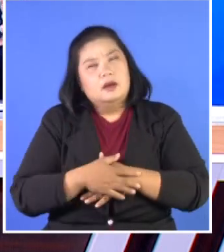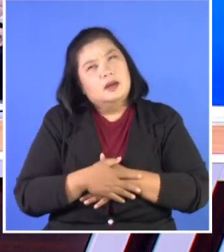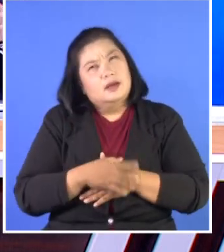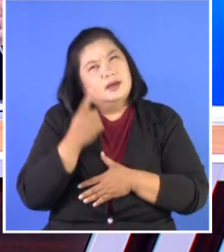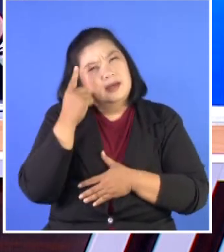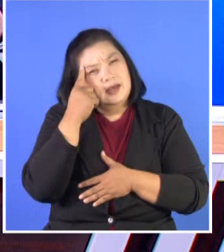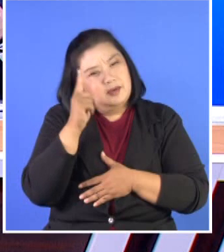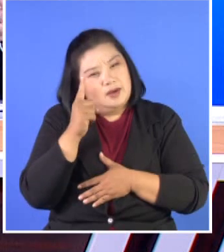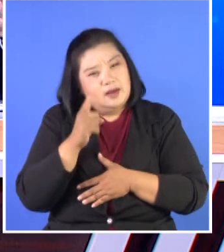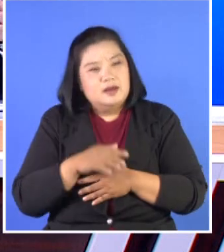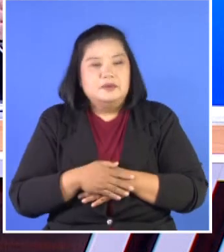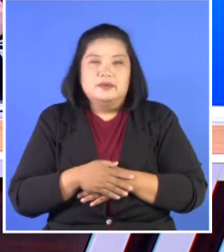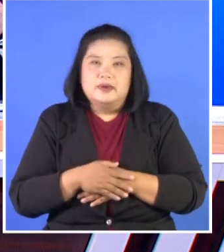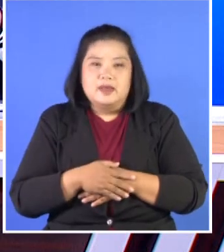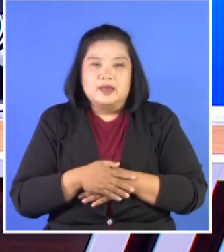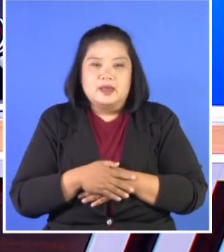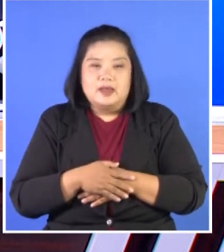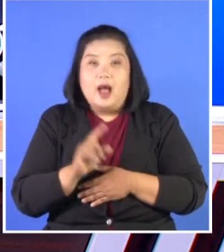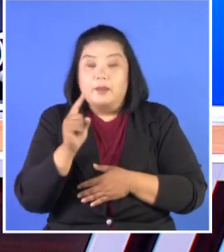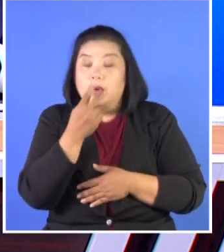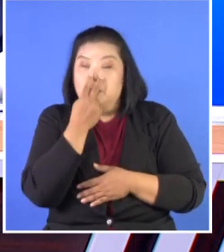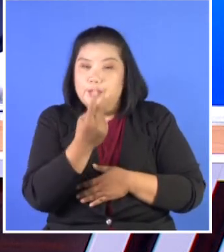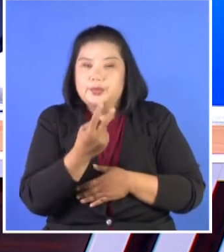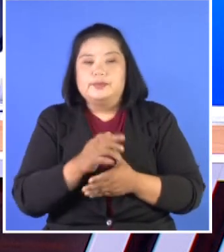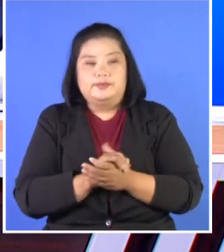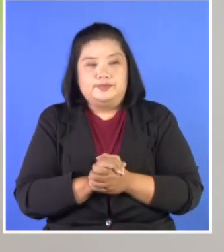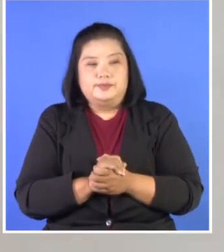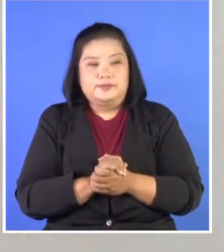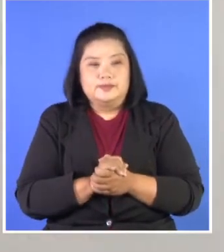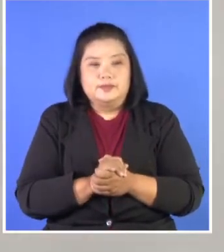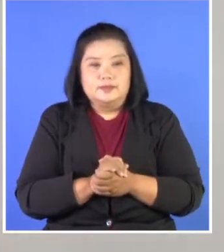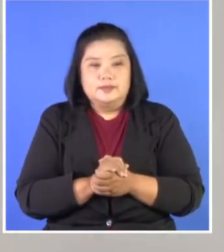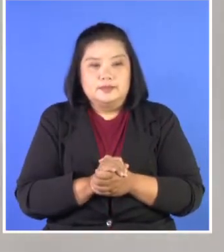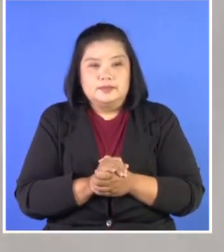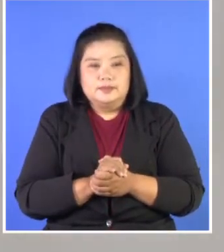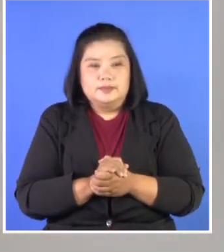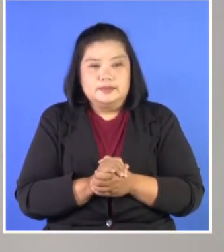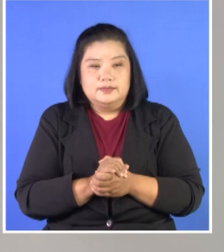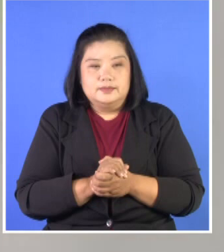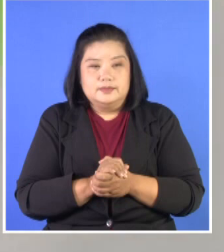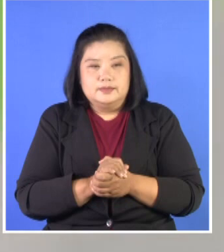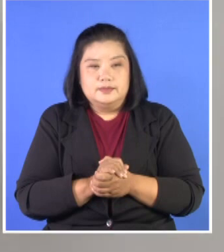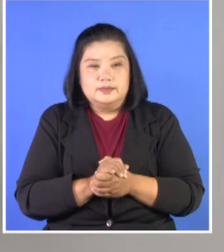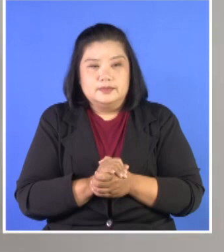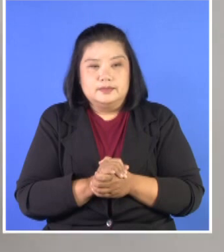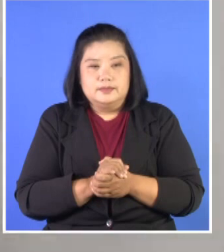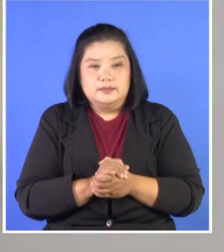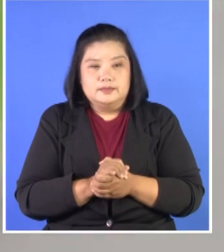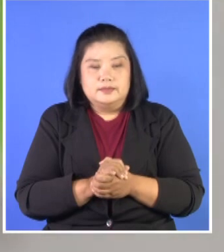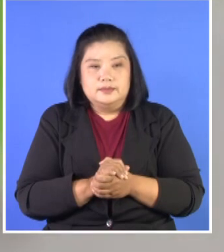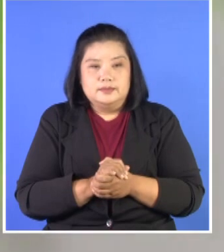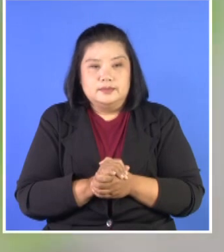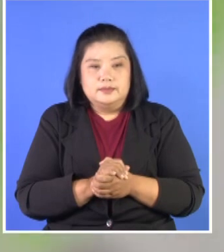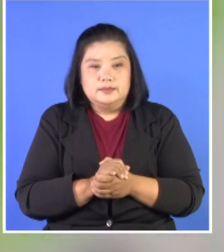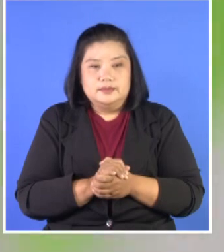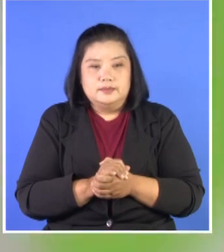ภาพนึกไม่ออกเดี๋ยวดูภาพเลยดูนะนี่คือแทน